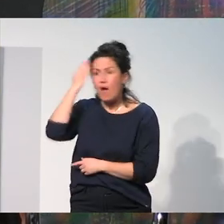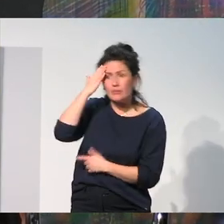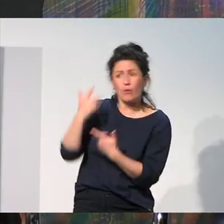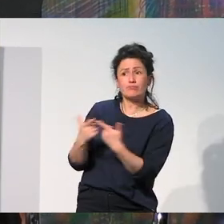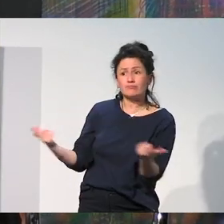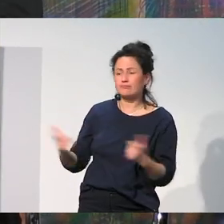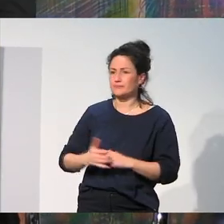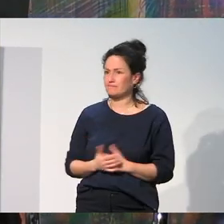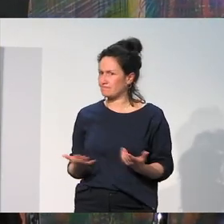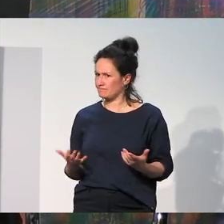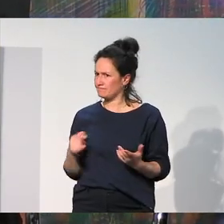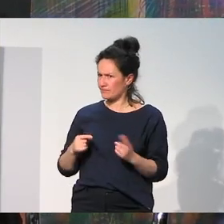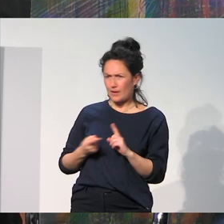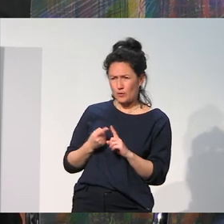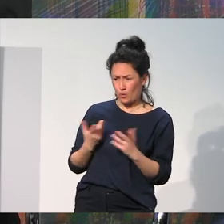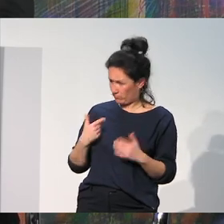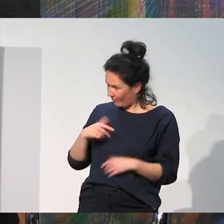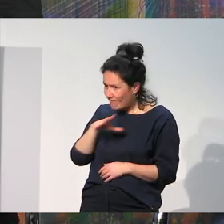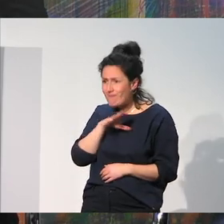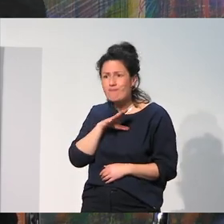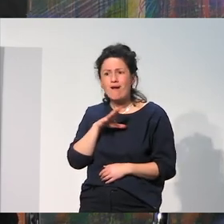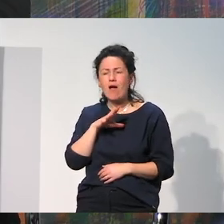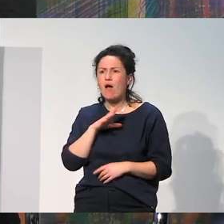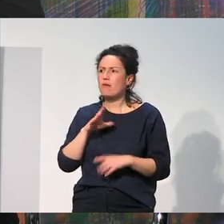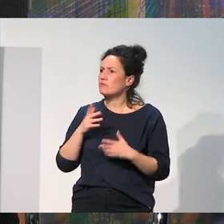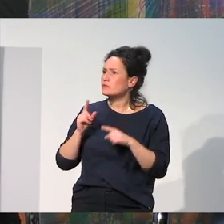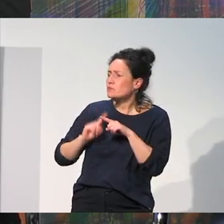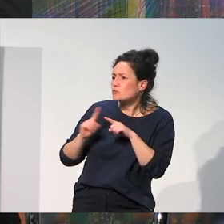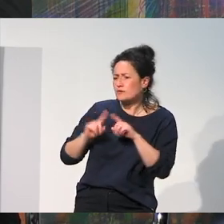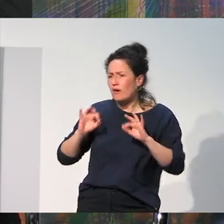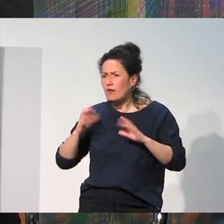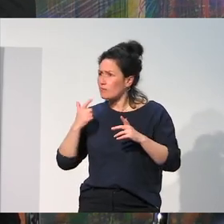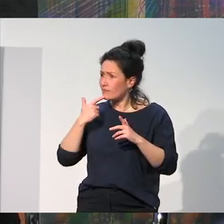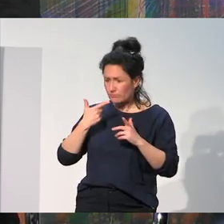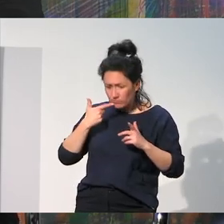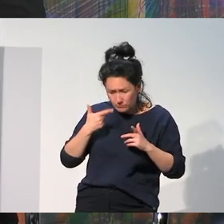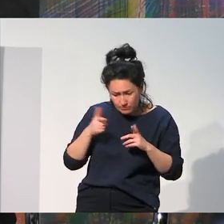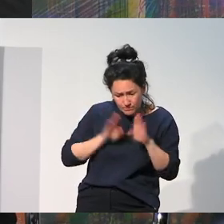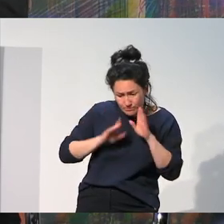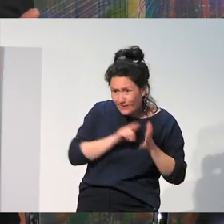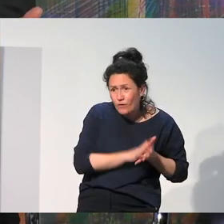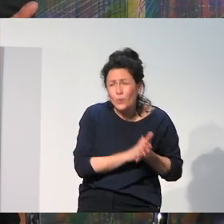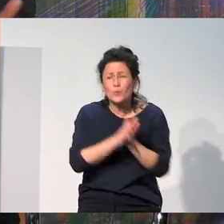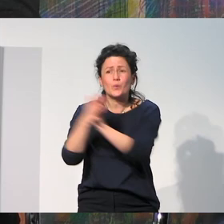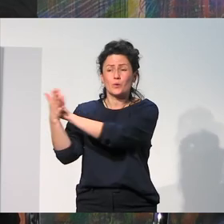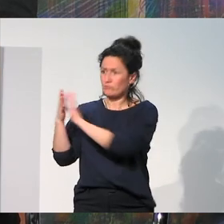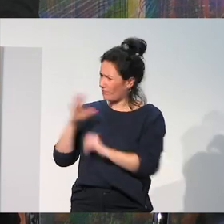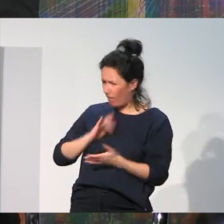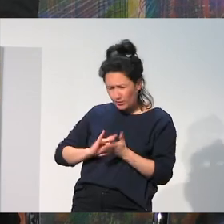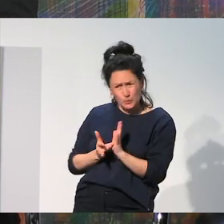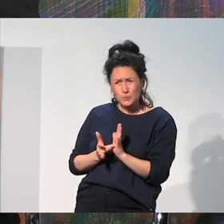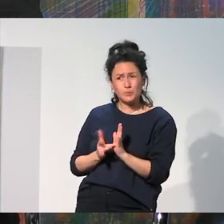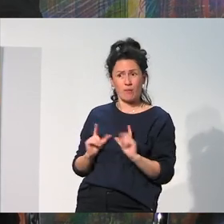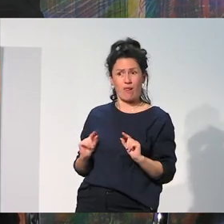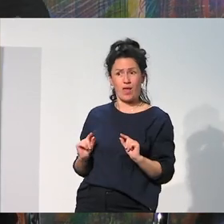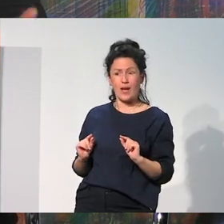c'est... on a les outils, je pense, dans l'éthologie, dans la biologie de l'évolution, pour tout ça. Maintenant, il